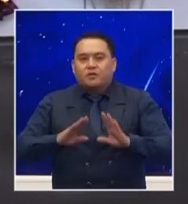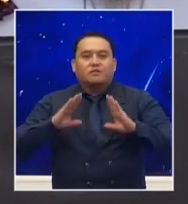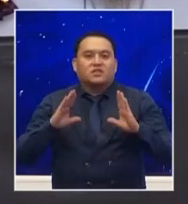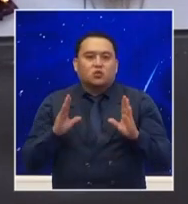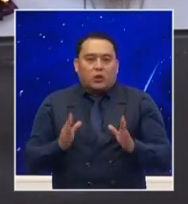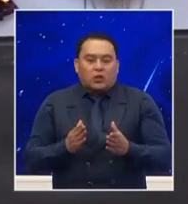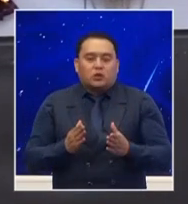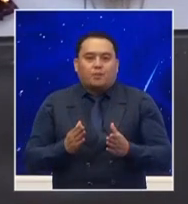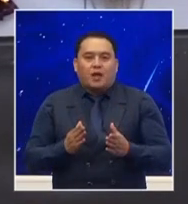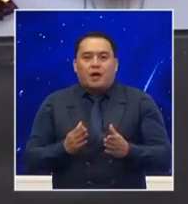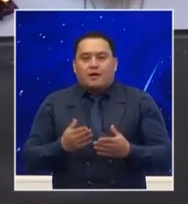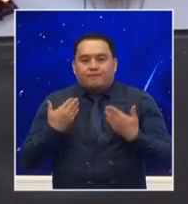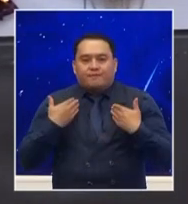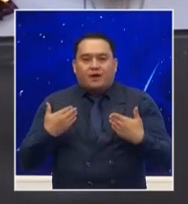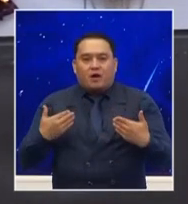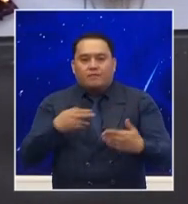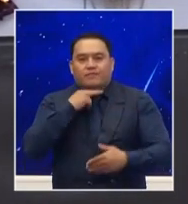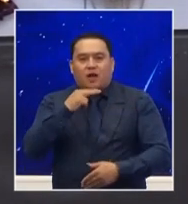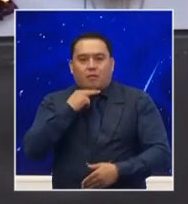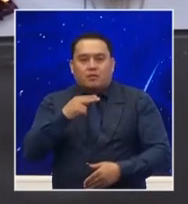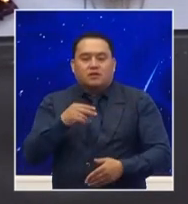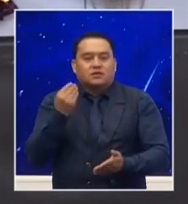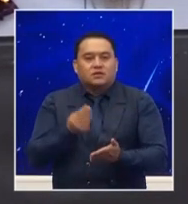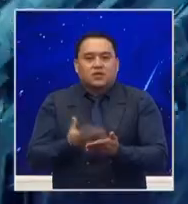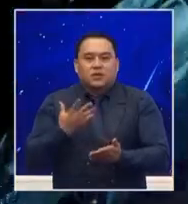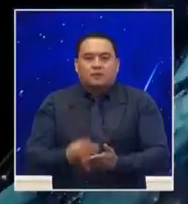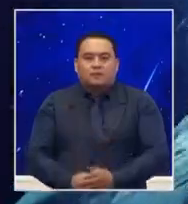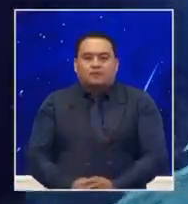сложившуюся ситуацию. Проявленное вами внимание для нас очень ценно.